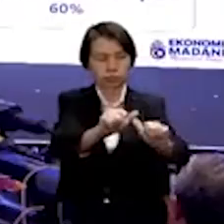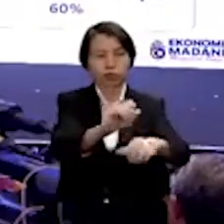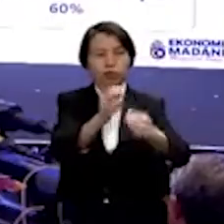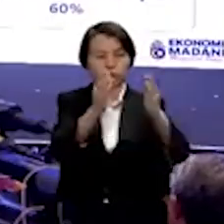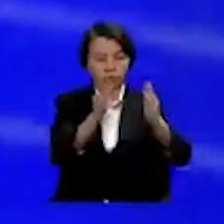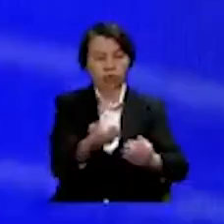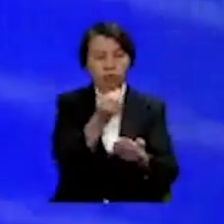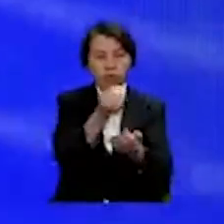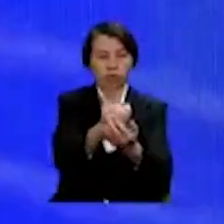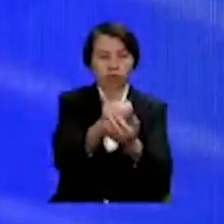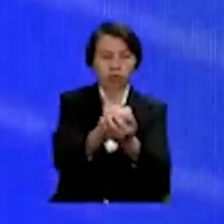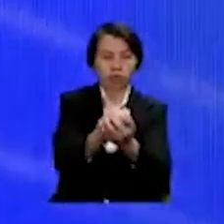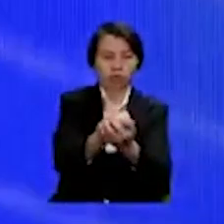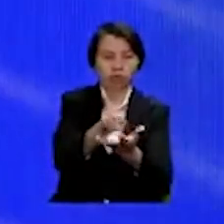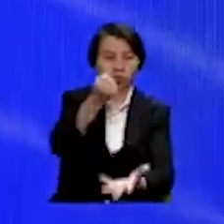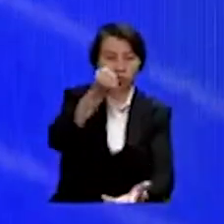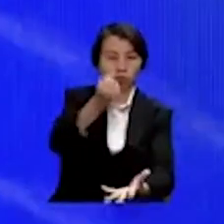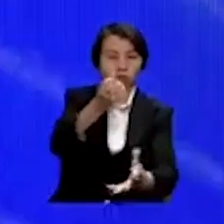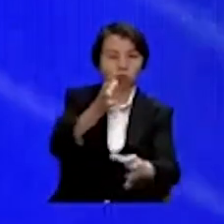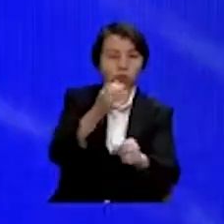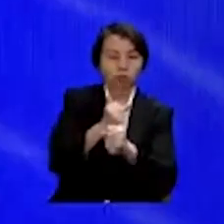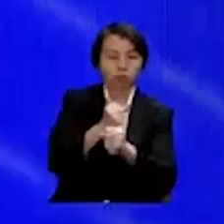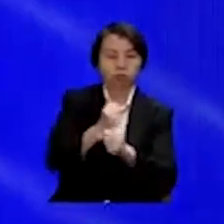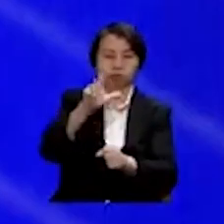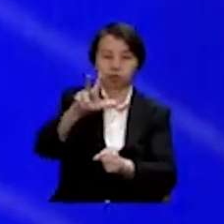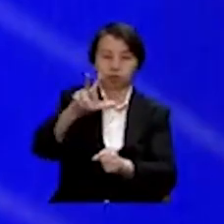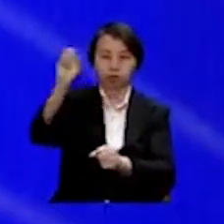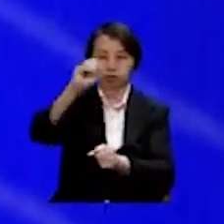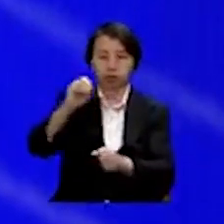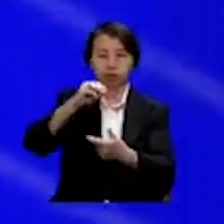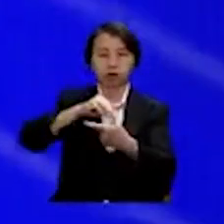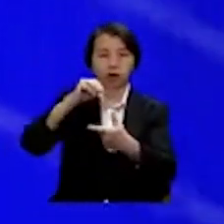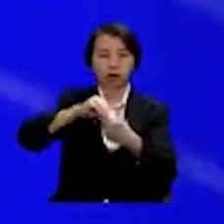dengan defisit fiskal mencapai 3% atau lebih rendah.